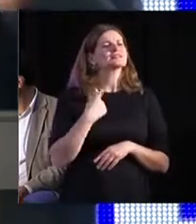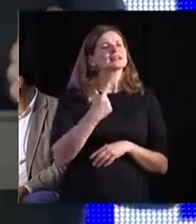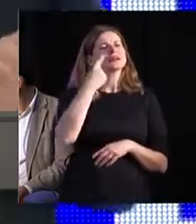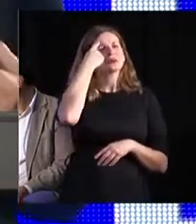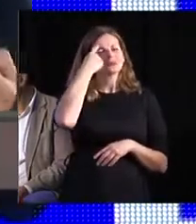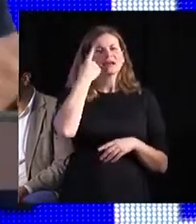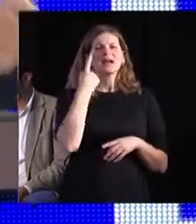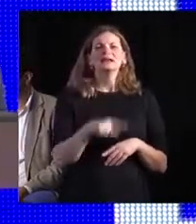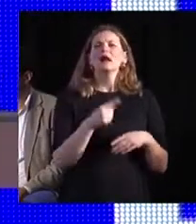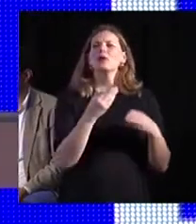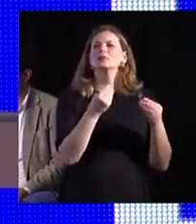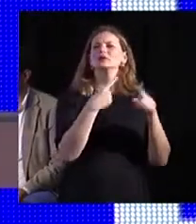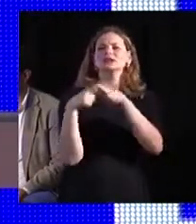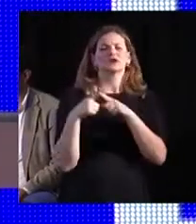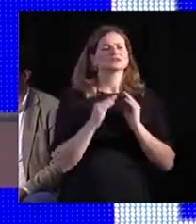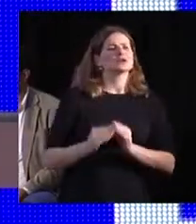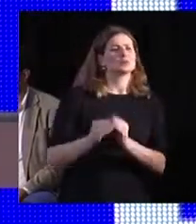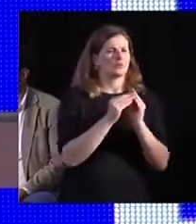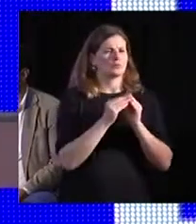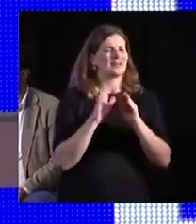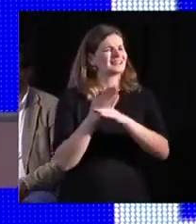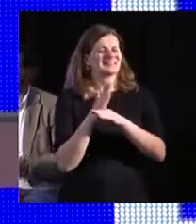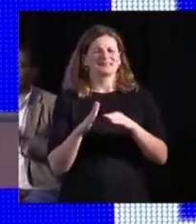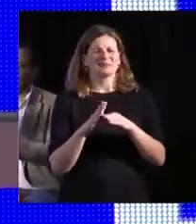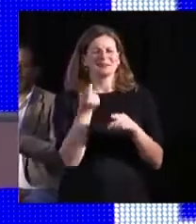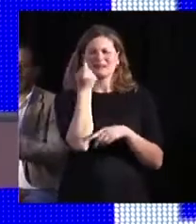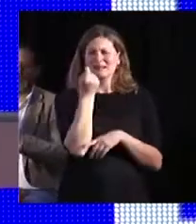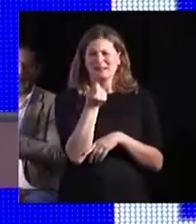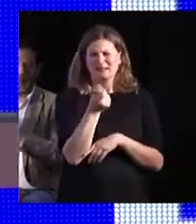tenim més coses en comú que coses que ens separen.